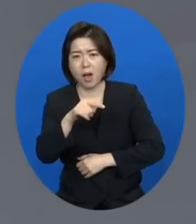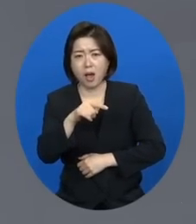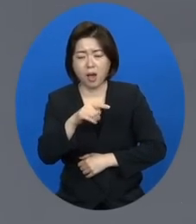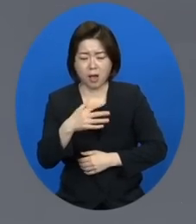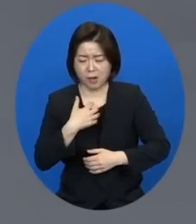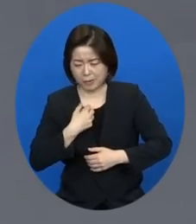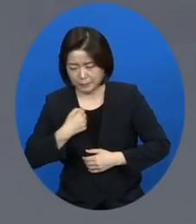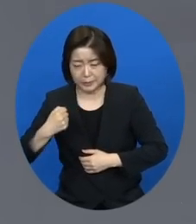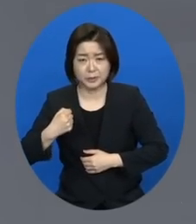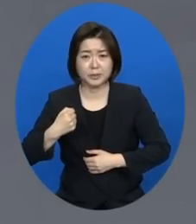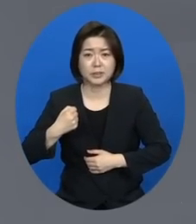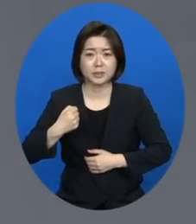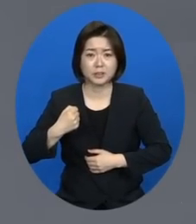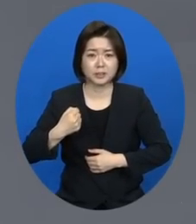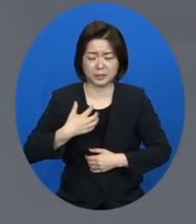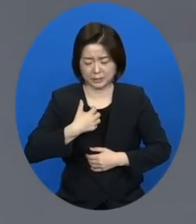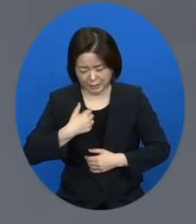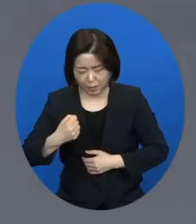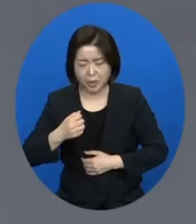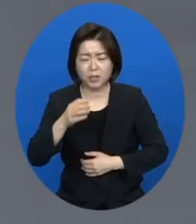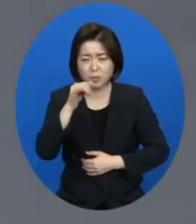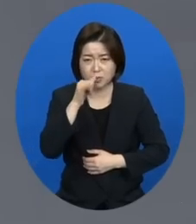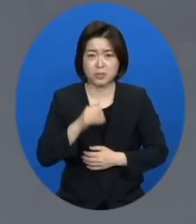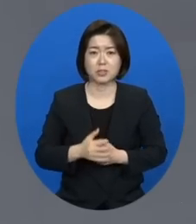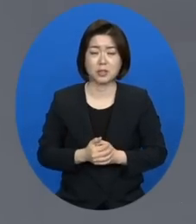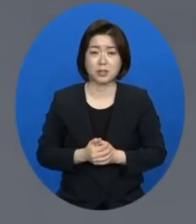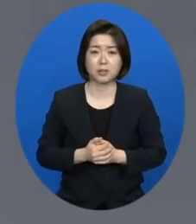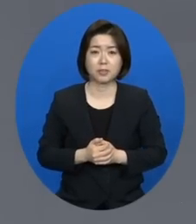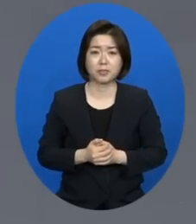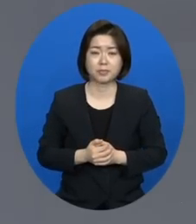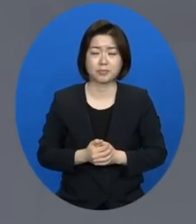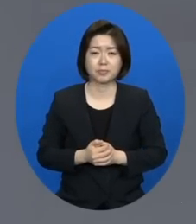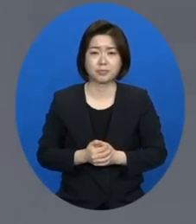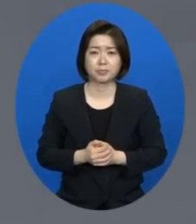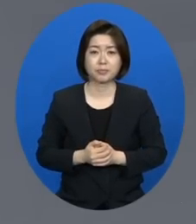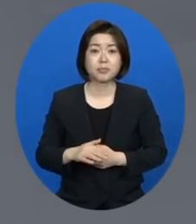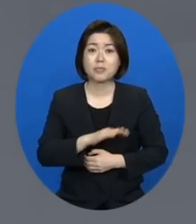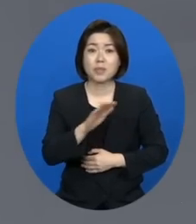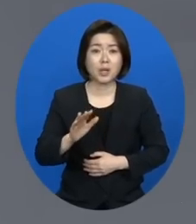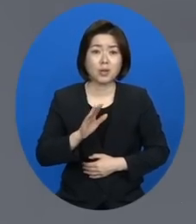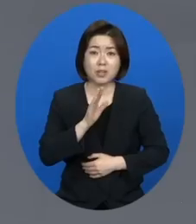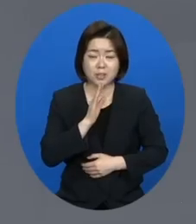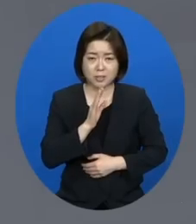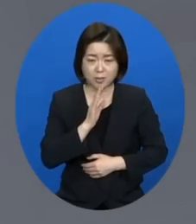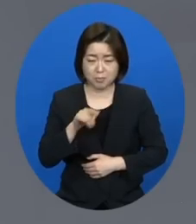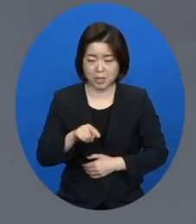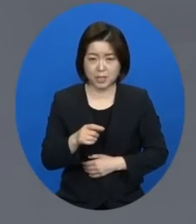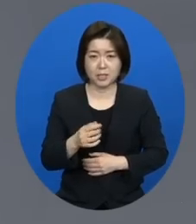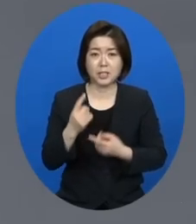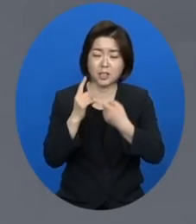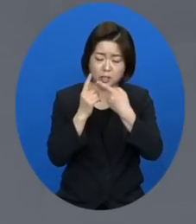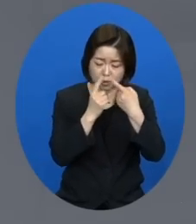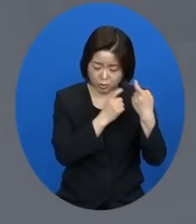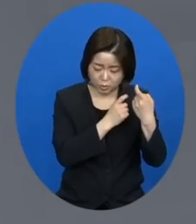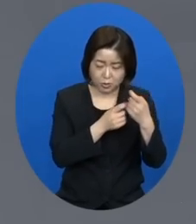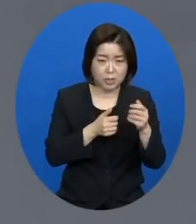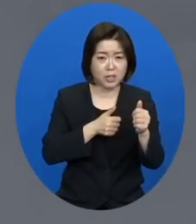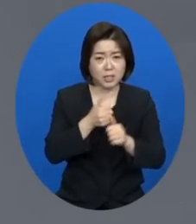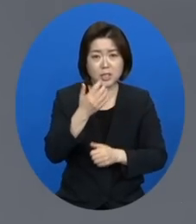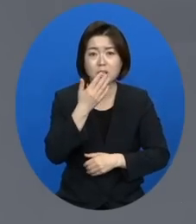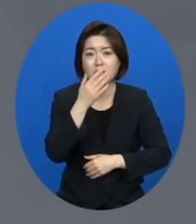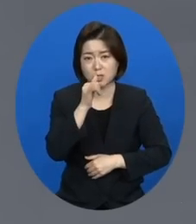옷깃을 잡아매고 잡아당기고 있습니다. 우리가 정말 이 유혹을 이겨낼 수